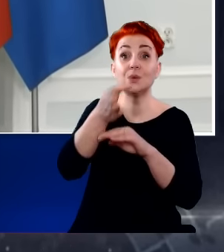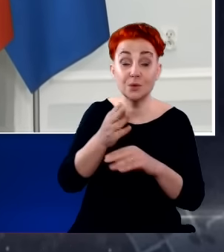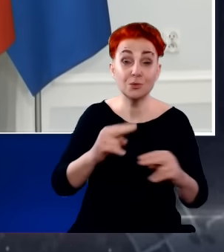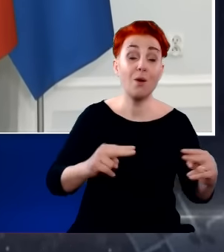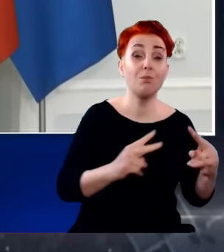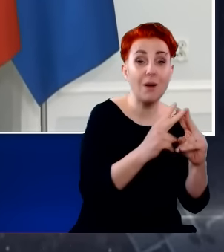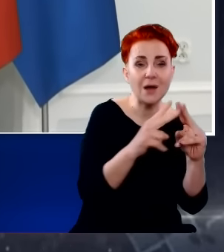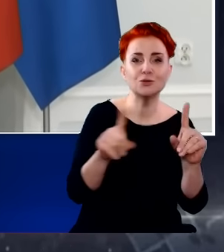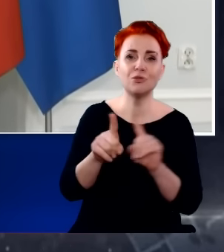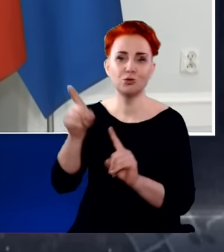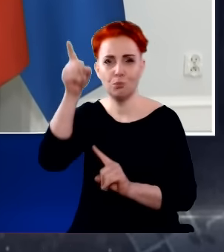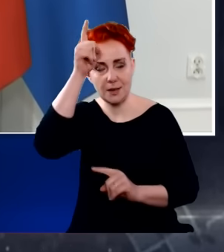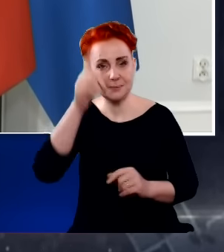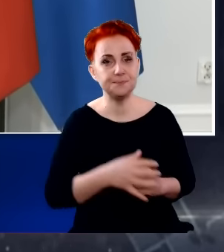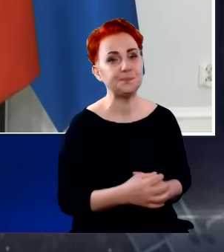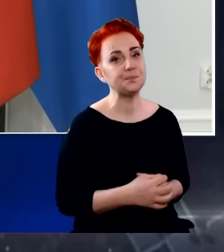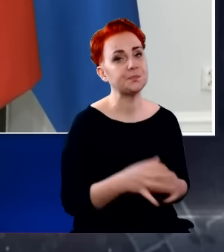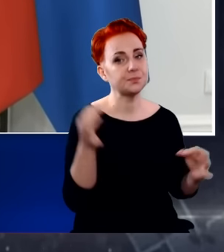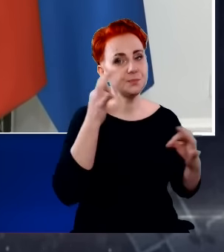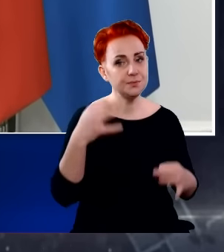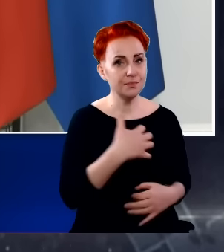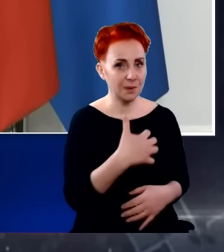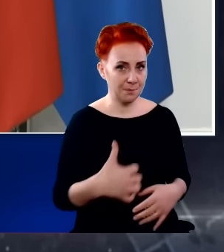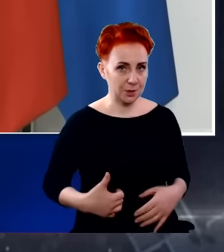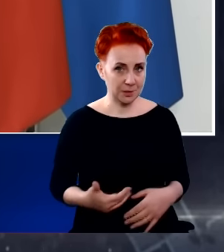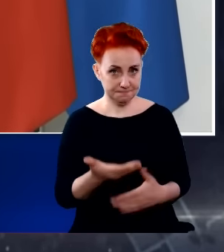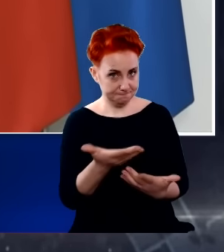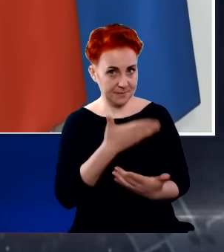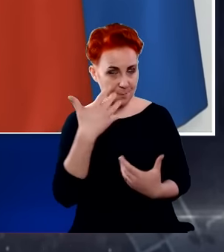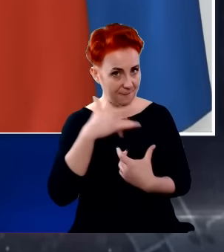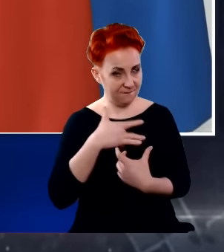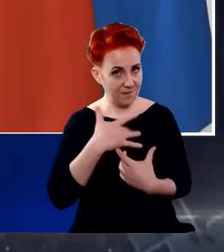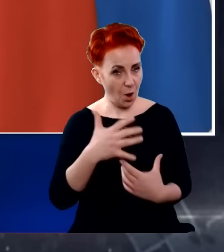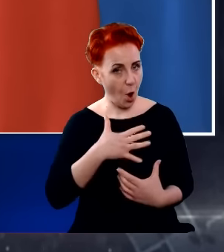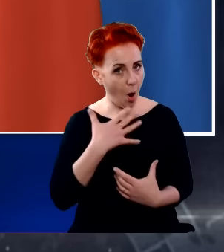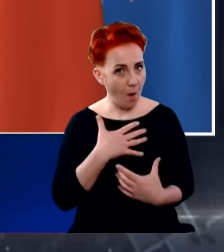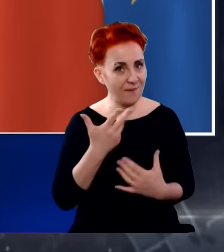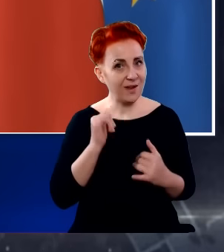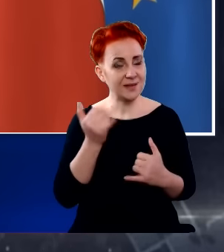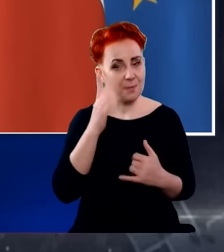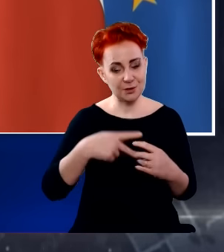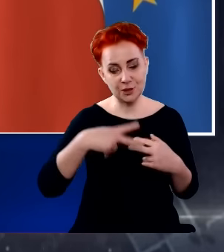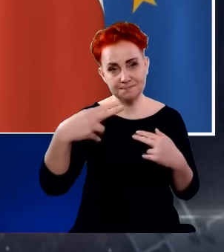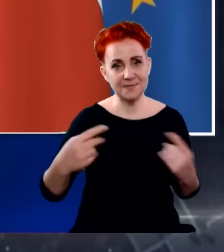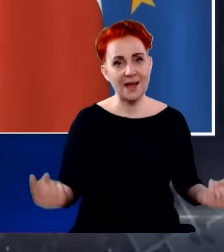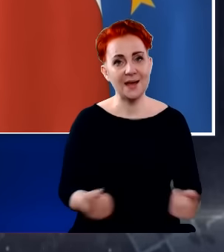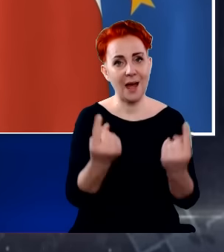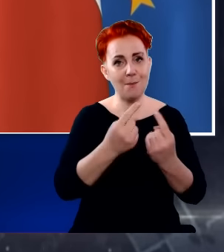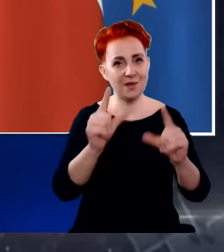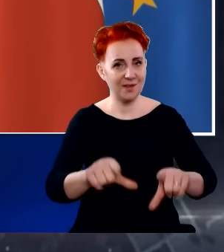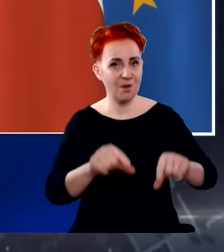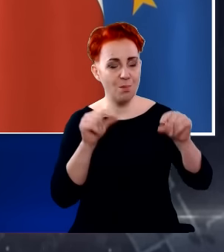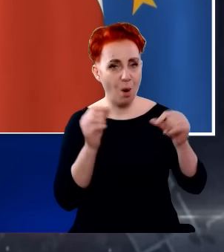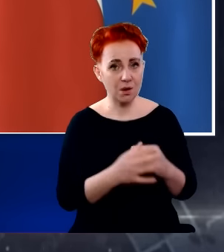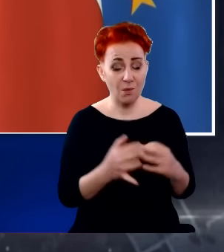do Berlina. Pani marszałek, a czy pani się nie obawia o to, jak będzie wyglądała kampania wyborcza? No, mamy